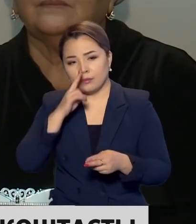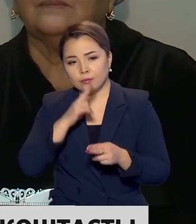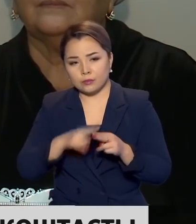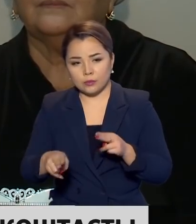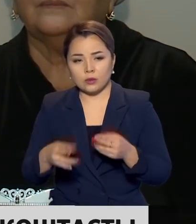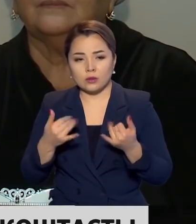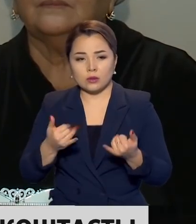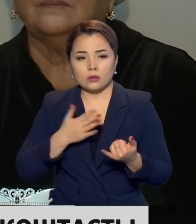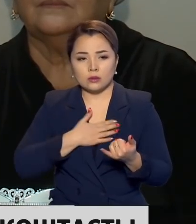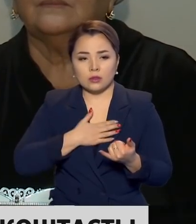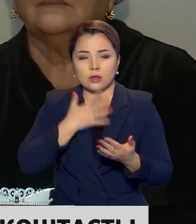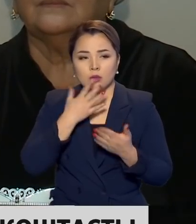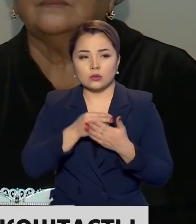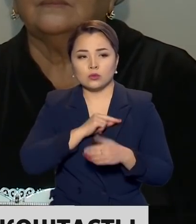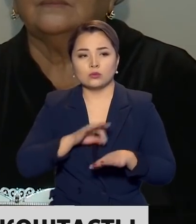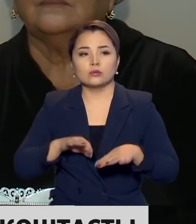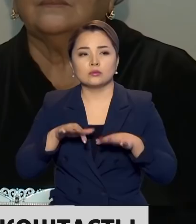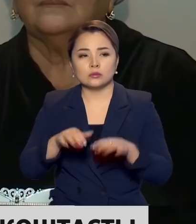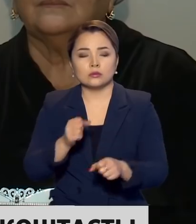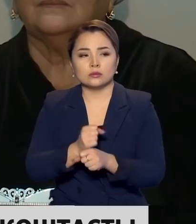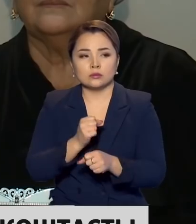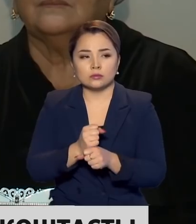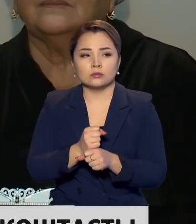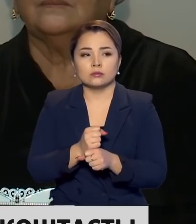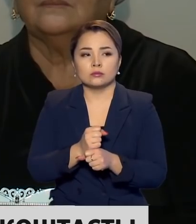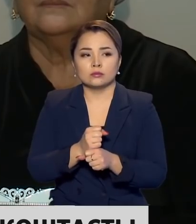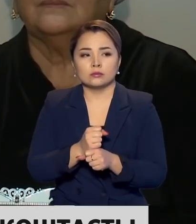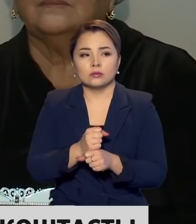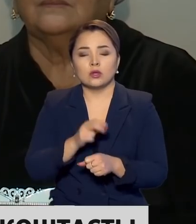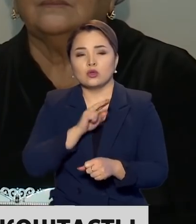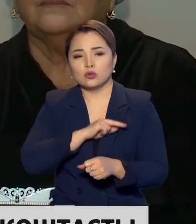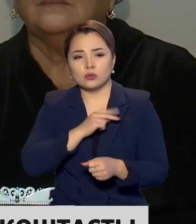өзінің жаңағы жұмысында елін құрғап